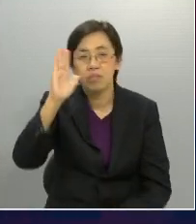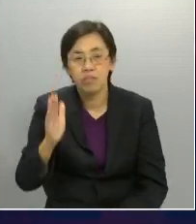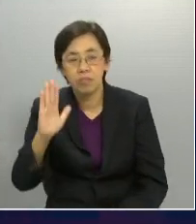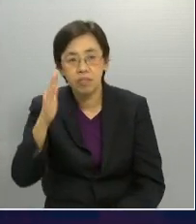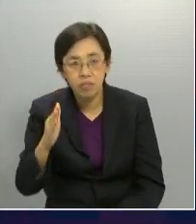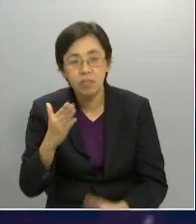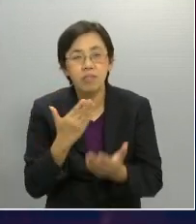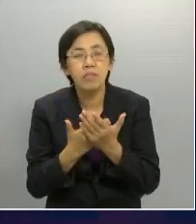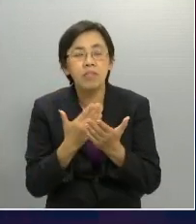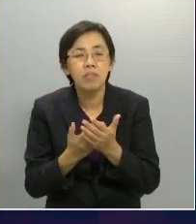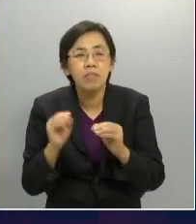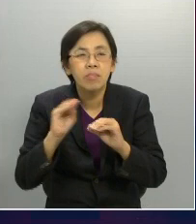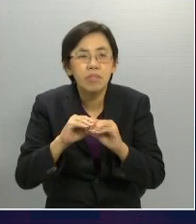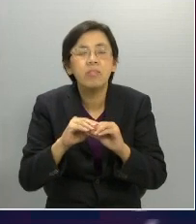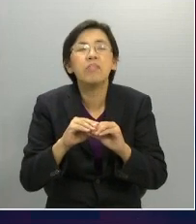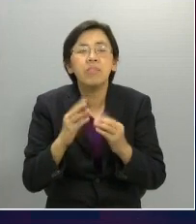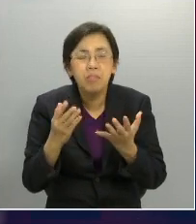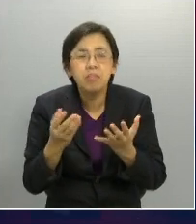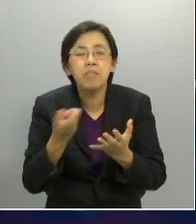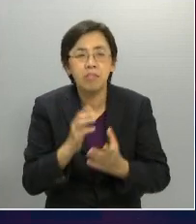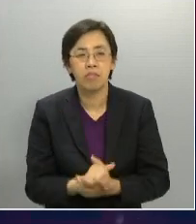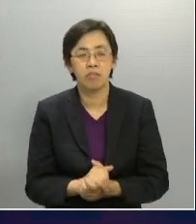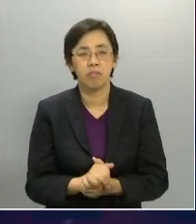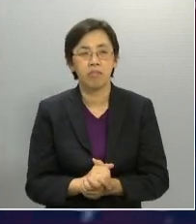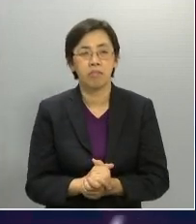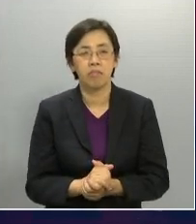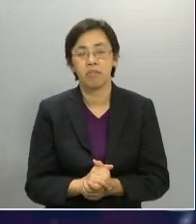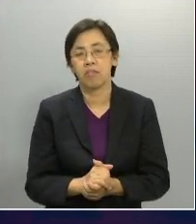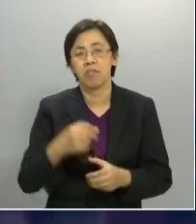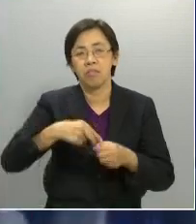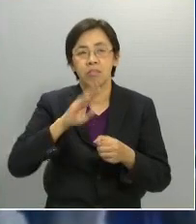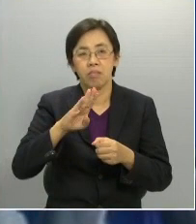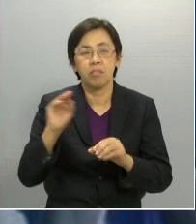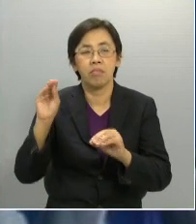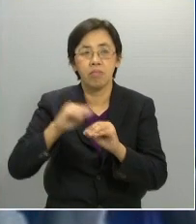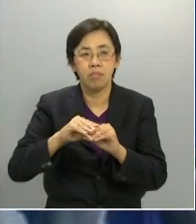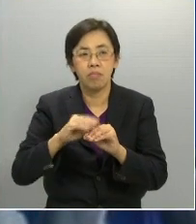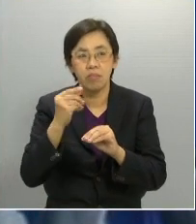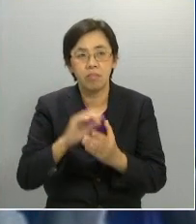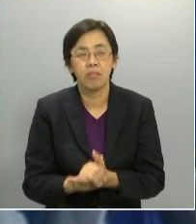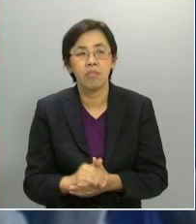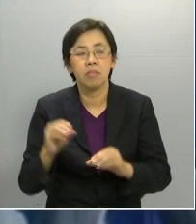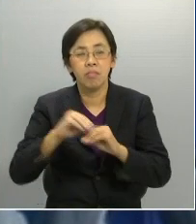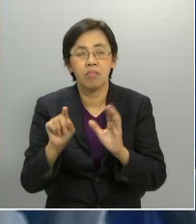100ครั้งนะจะขึ้นล้วนเลยใช่ค่ะกลุ่มเบนซินนะคะขึ้นไป 1บาท